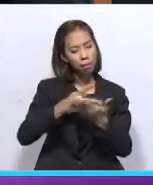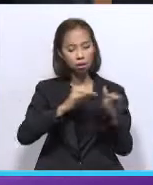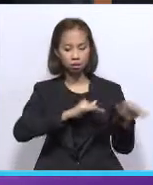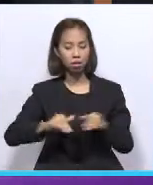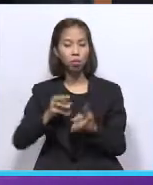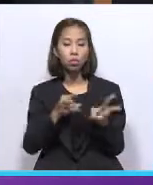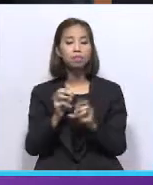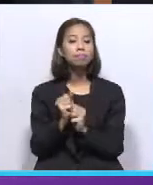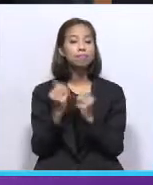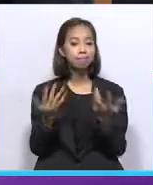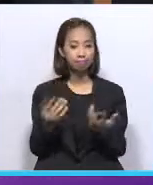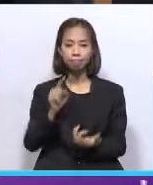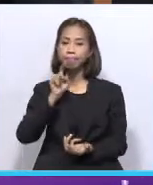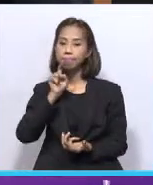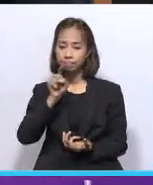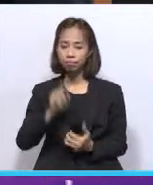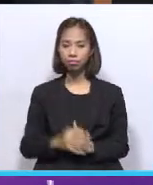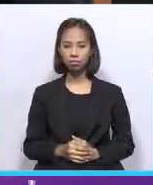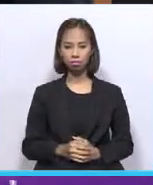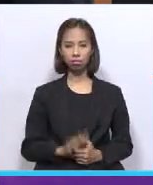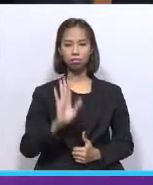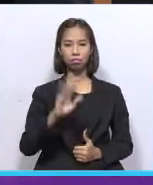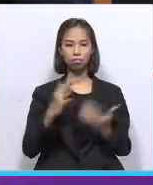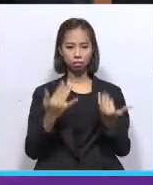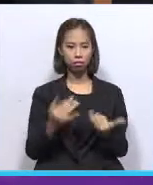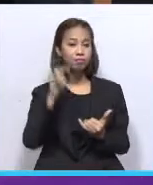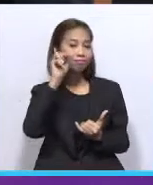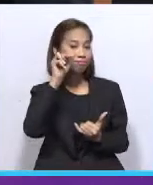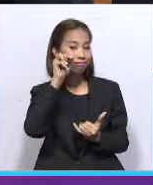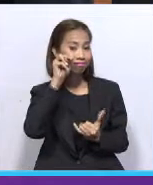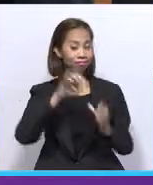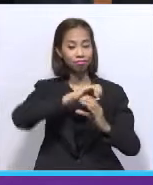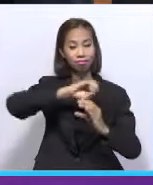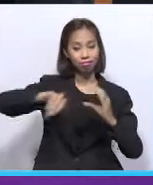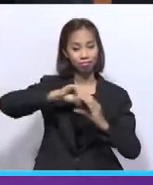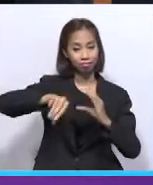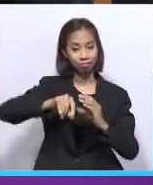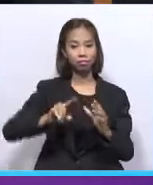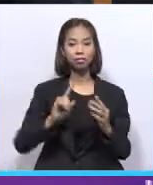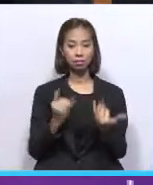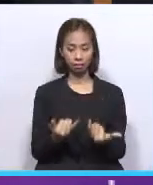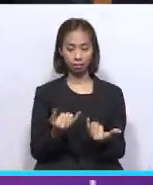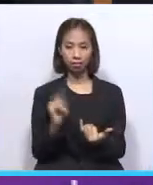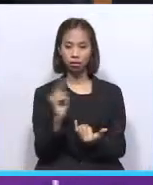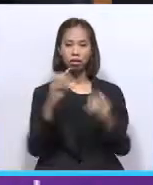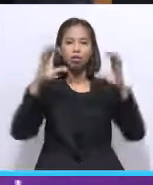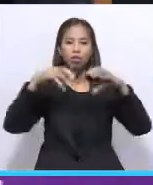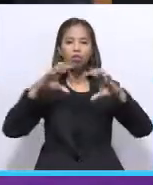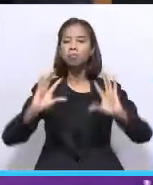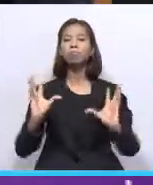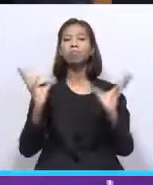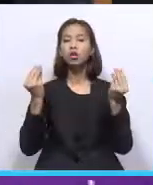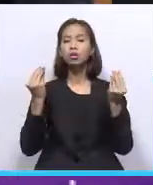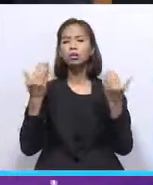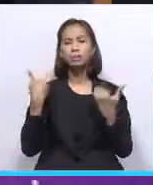รื่องนี้ยังไงบ้างคะ คือสำหรับเรื่องการระบายน้ำในทุ่งเนี่ยคงประเด็นที่หนึ่งก็คือช่วงนี้ก็คงไม่มีฝนแล้วยกเว้นอา